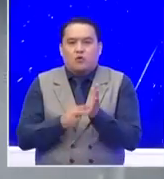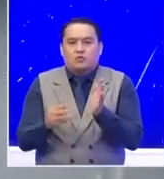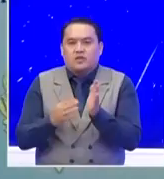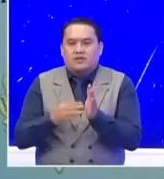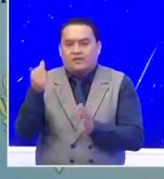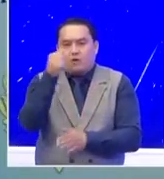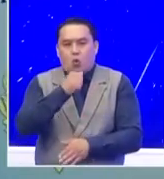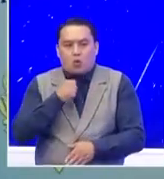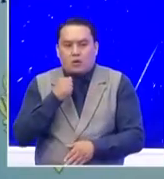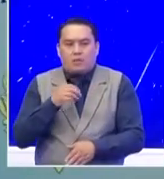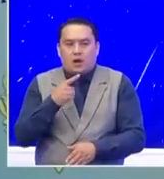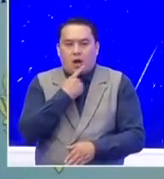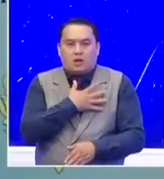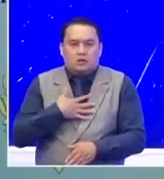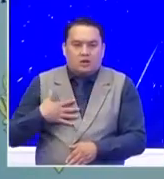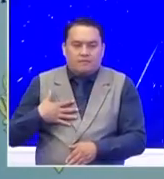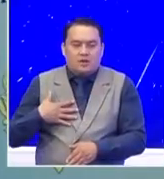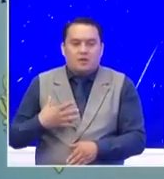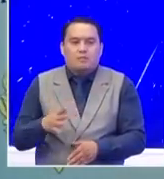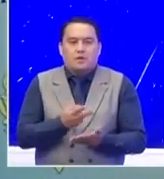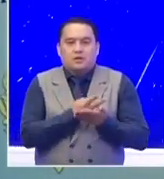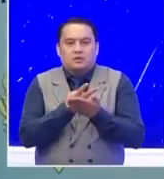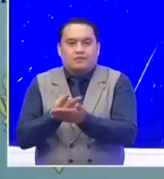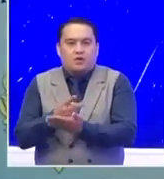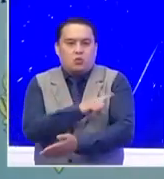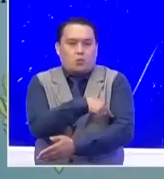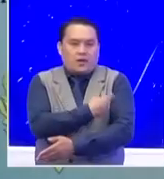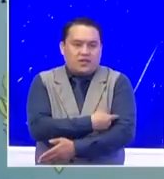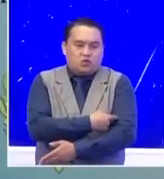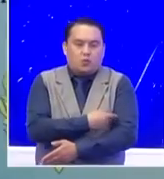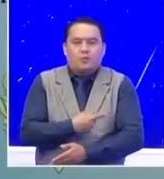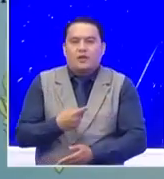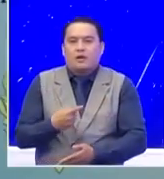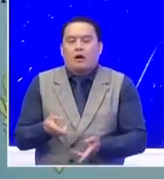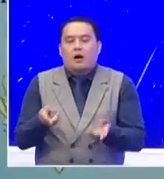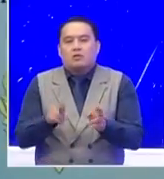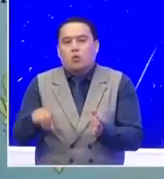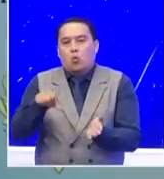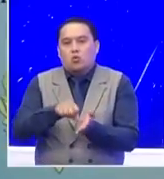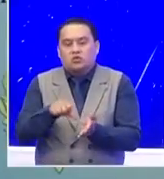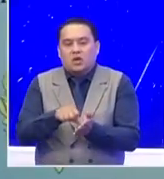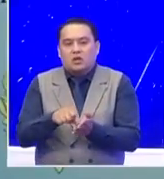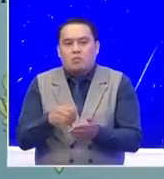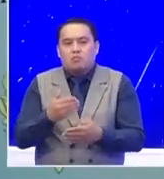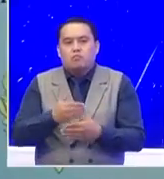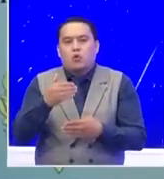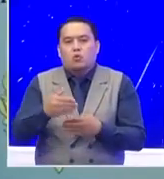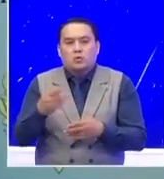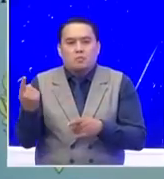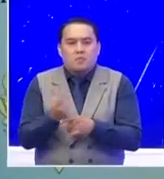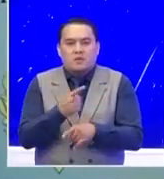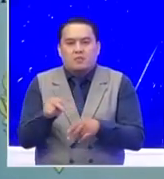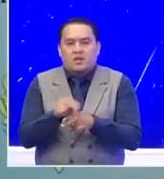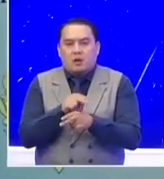1989 года рождения, получил различные травмы и был госпитализирован в больницу. Остальные участники ДТП после оказания им первой